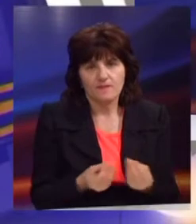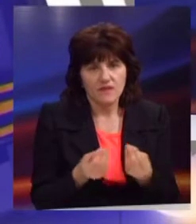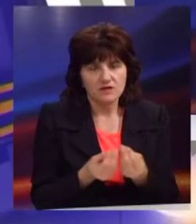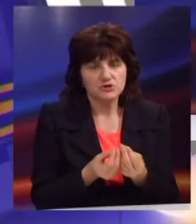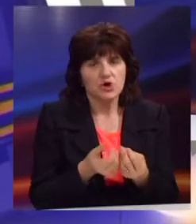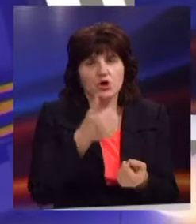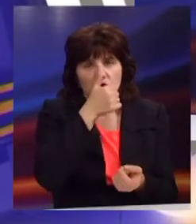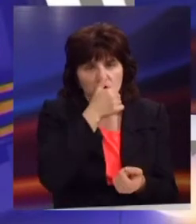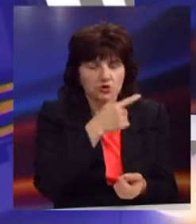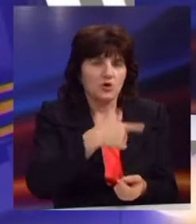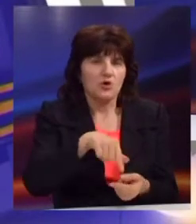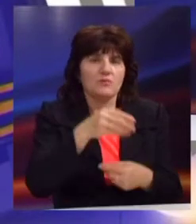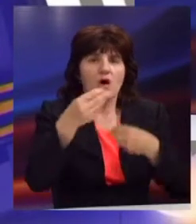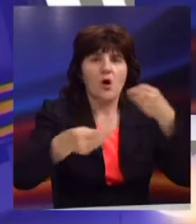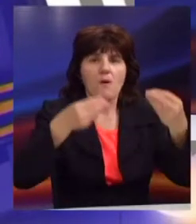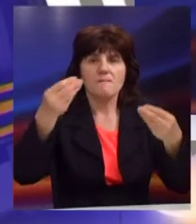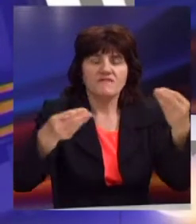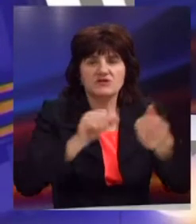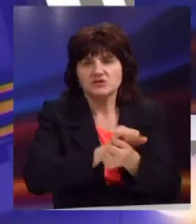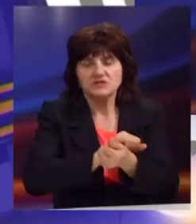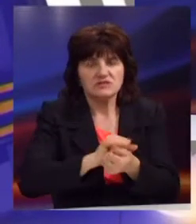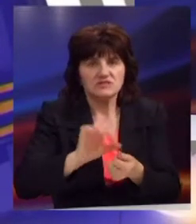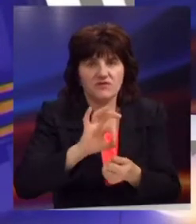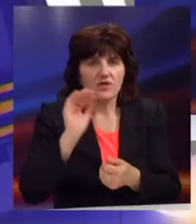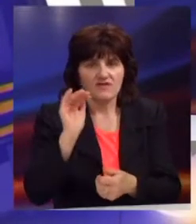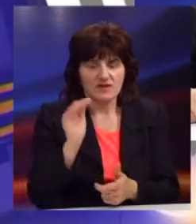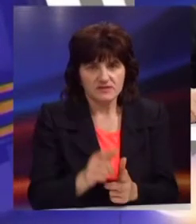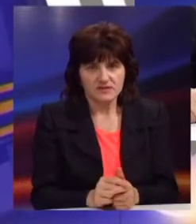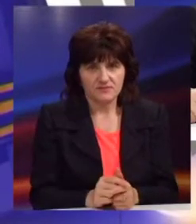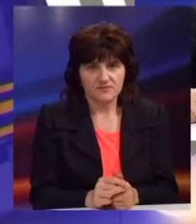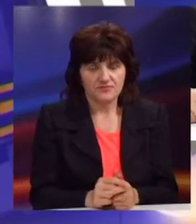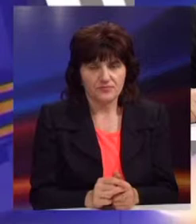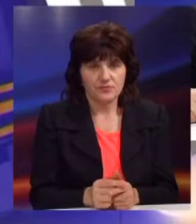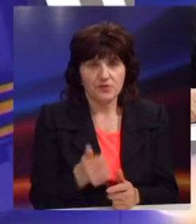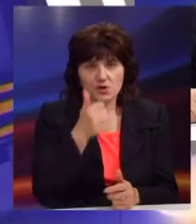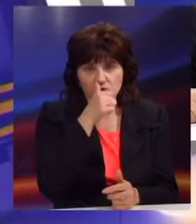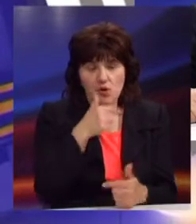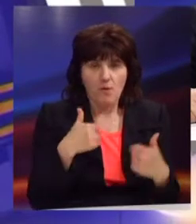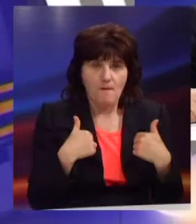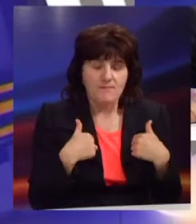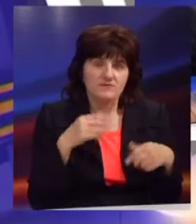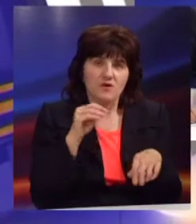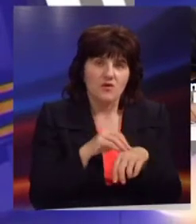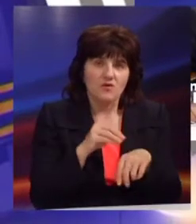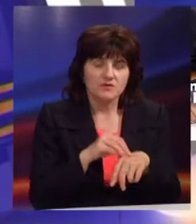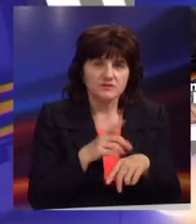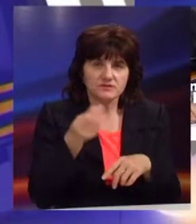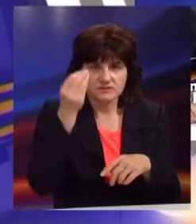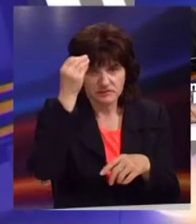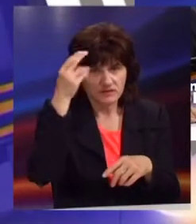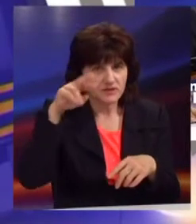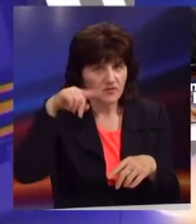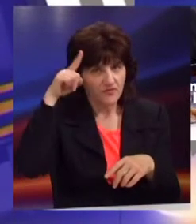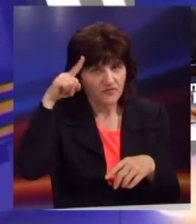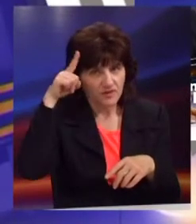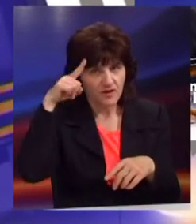što objektivno javnost obaveštava o svim vestima koje se nalaze u gradu. Ono što mene sentimentalno vezuje za U-Eko